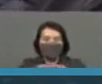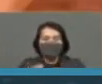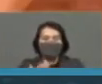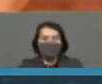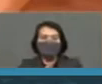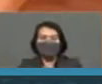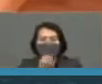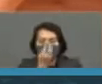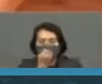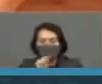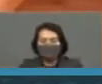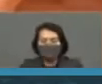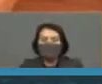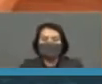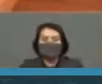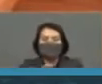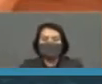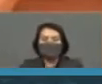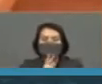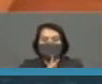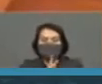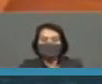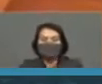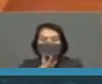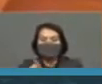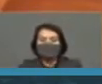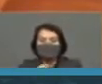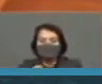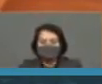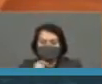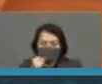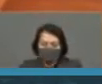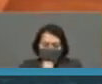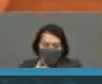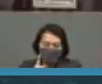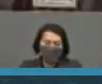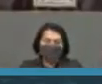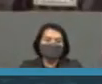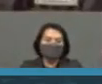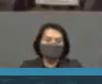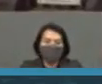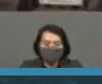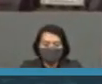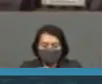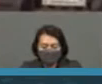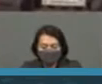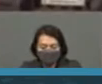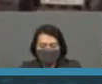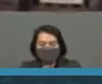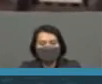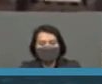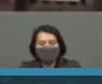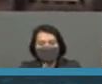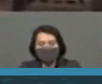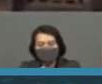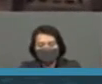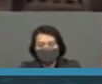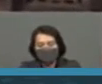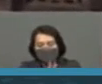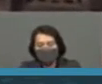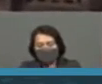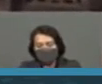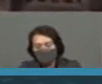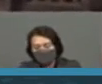างสามารถซื้อผลผลิตยางแห้งได้ไม่น้อยกว่า 350,000 ตันโดยรัฐบาลชดเชยดอกเบี้ยในการขอสินเชื่อเ